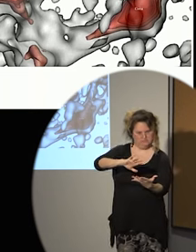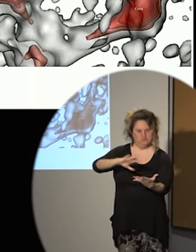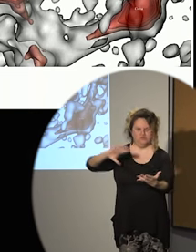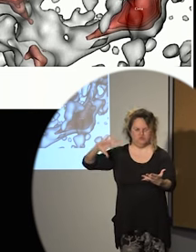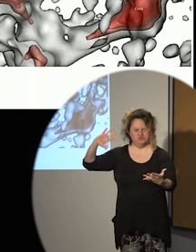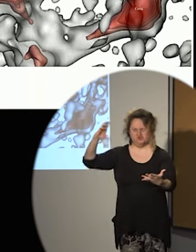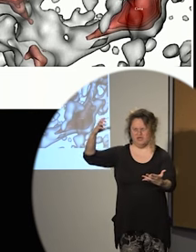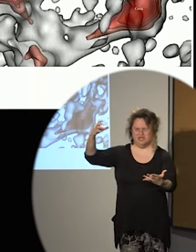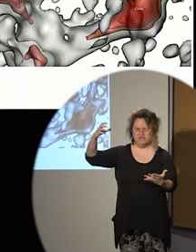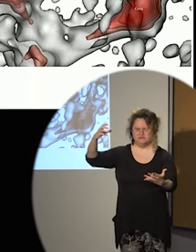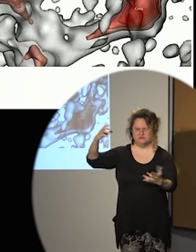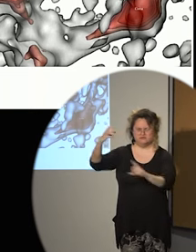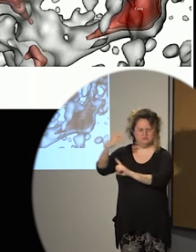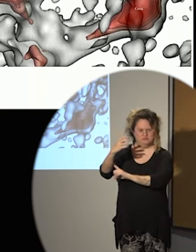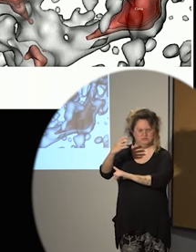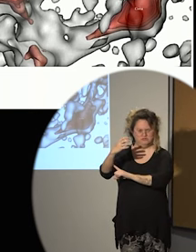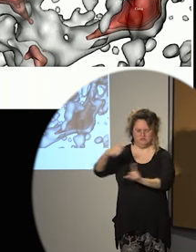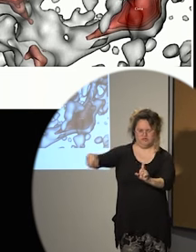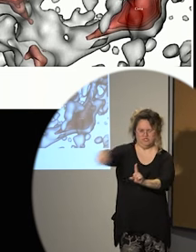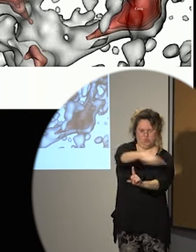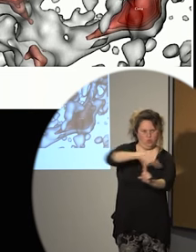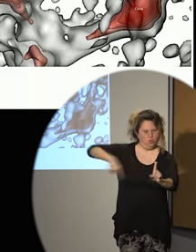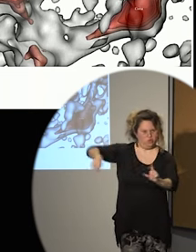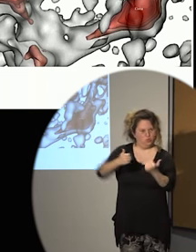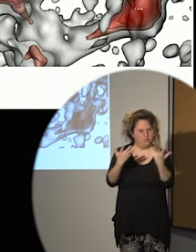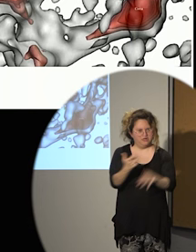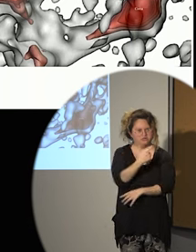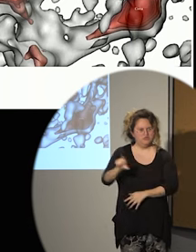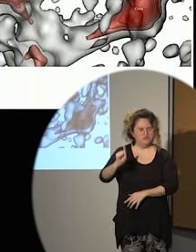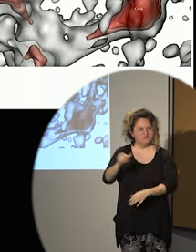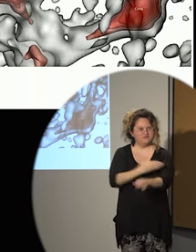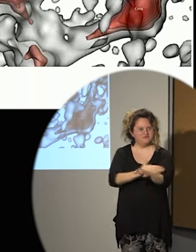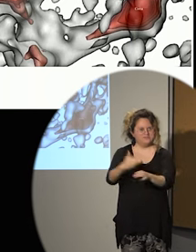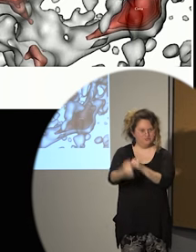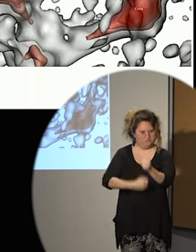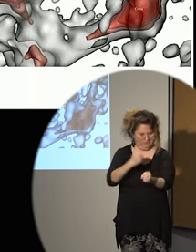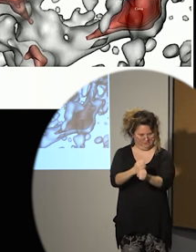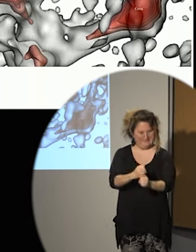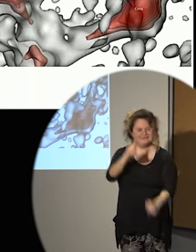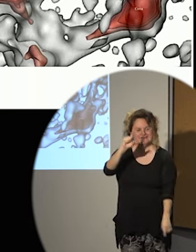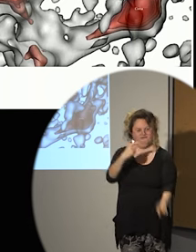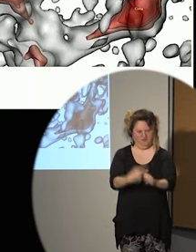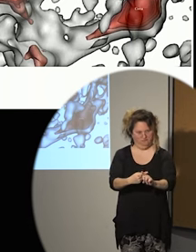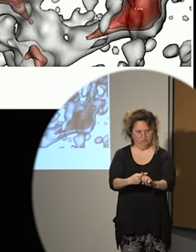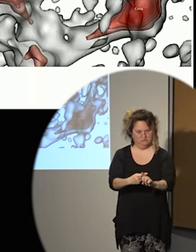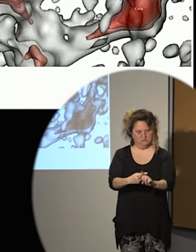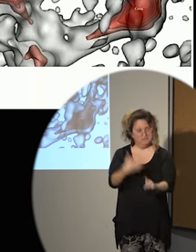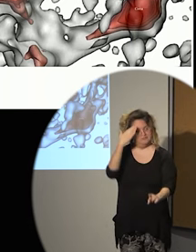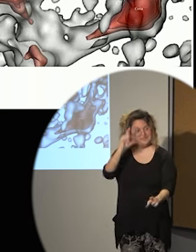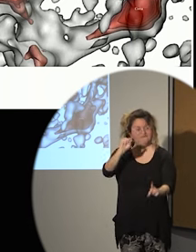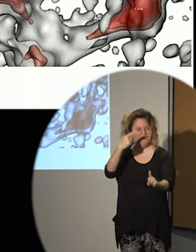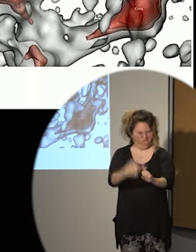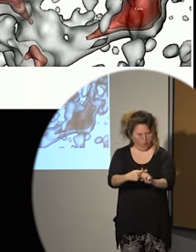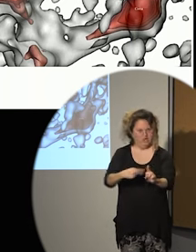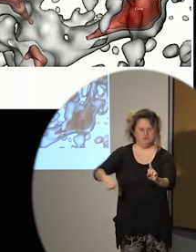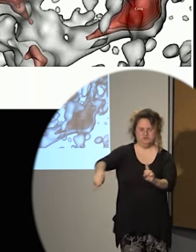220 millions d'années à faire le tour, d'accord. Et on a dit aussi il a fait une vingtaine de tours. Mais s'il a fait une vingtaine de tours, vous